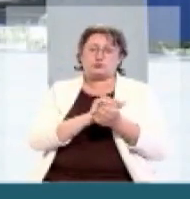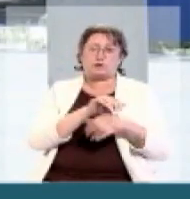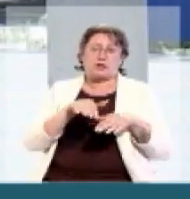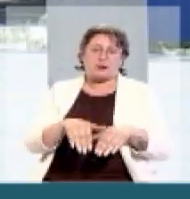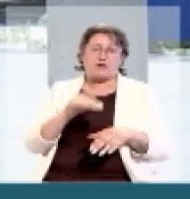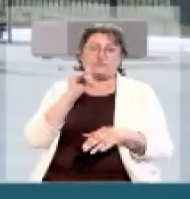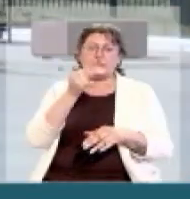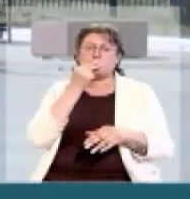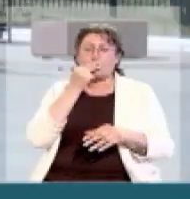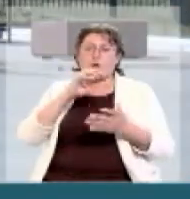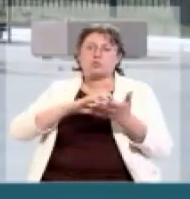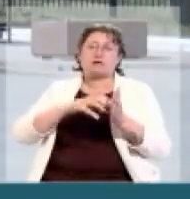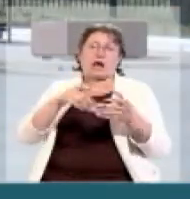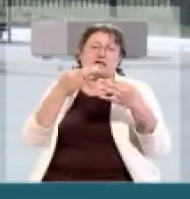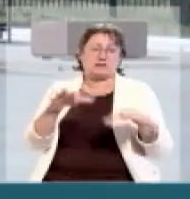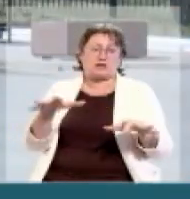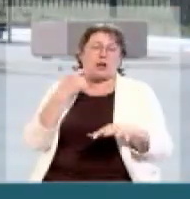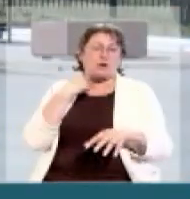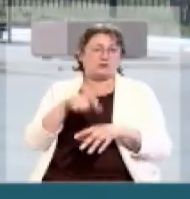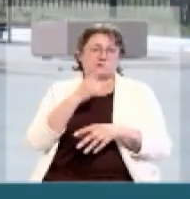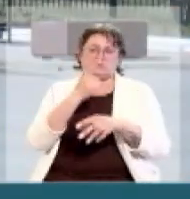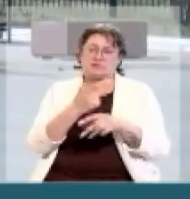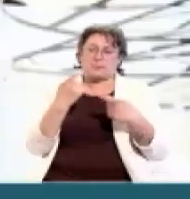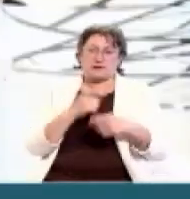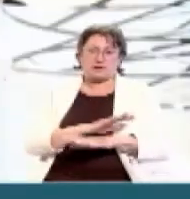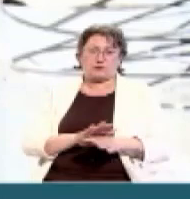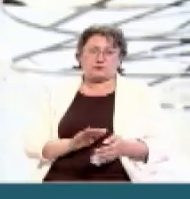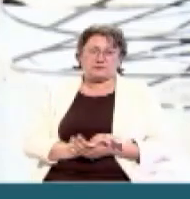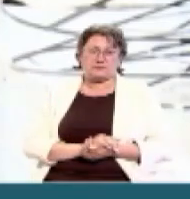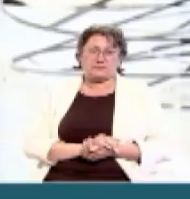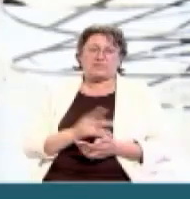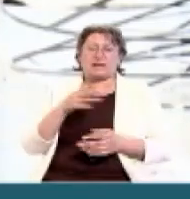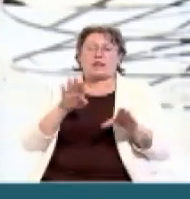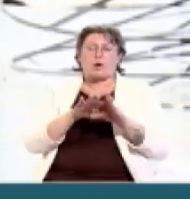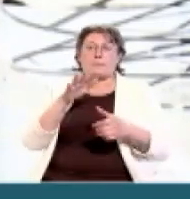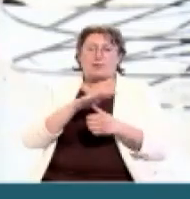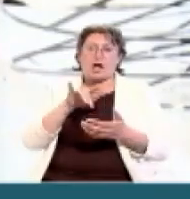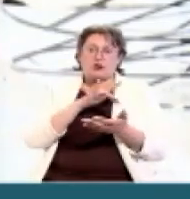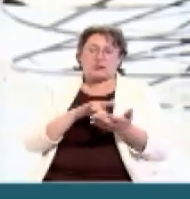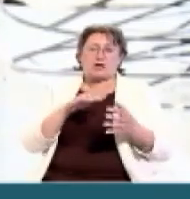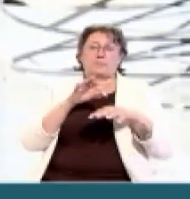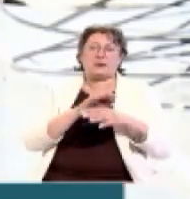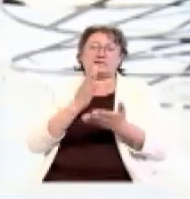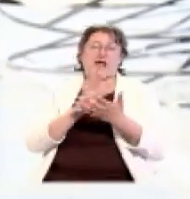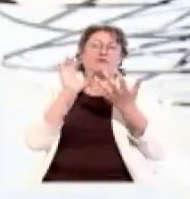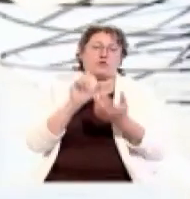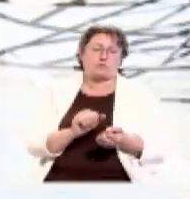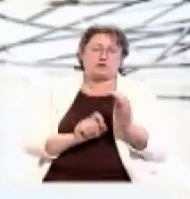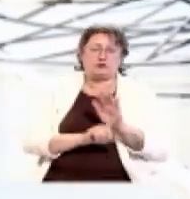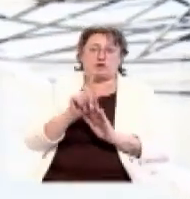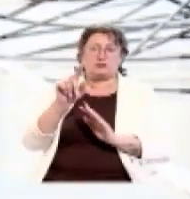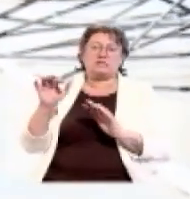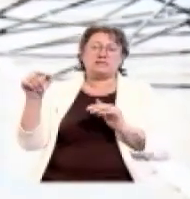рук. Фудкорты уже открыты. Алкоголь здесь не продают. До городского пляжа организован общественный транспорт. Автобус